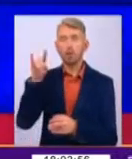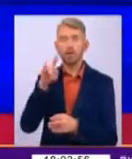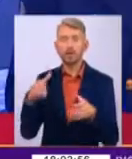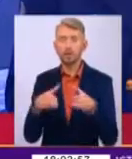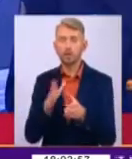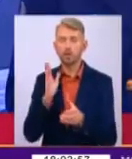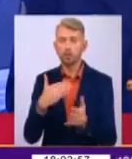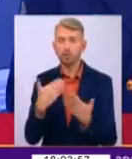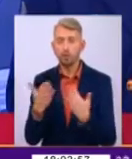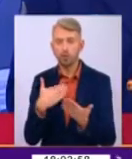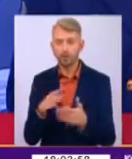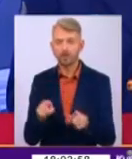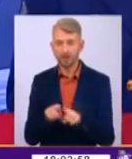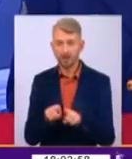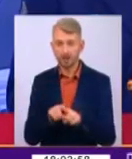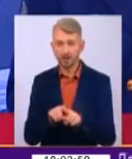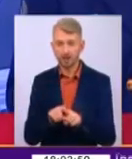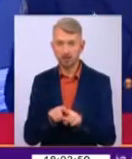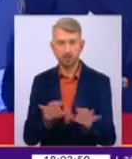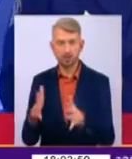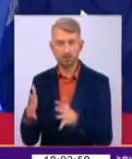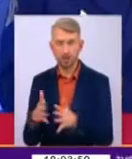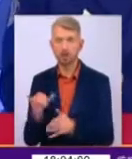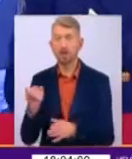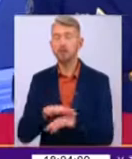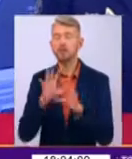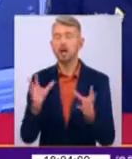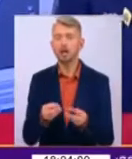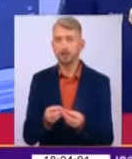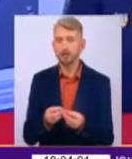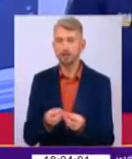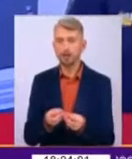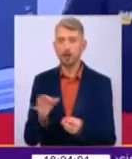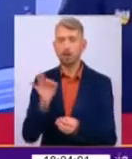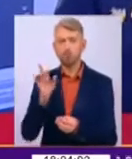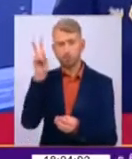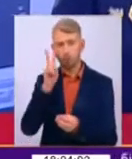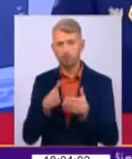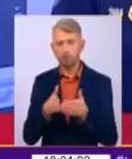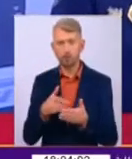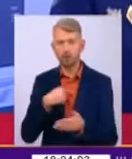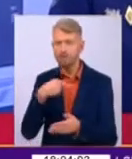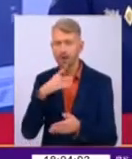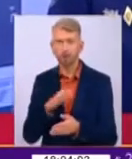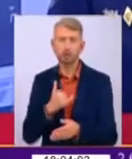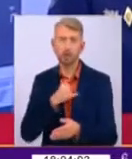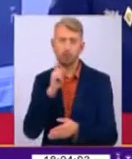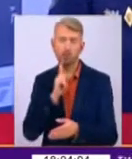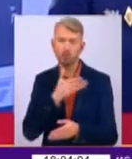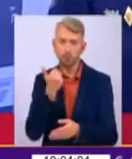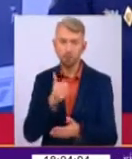буде поводитись от в цих зазначених випадках і взагалі. Ну, про флот я не кажу, у нас його, на жаль, поки що немає.